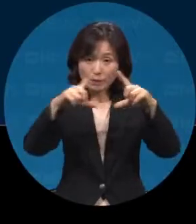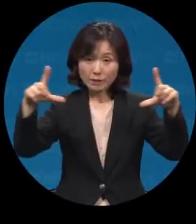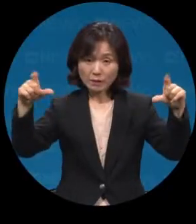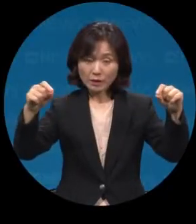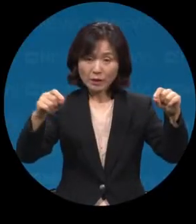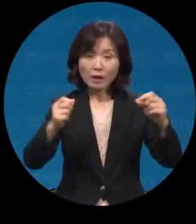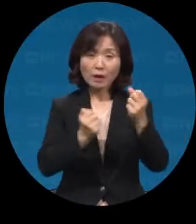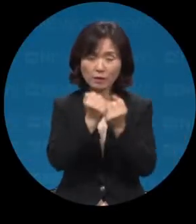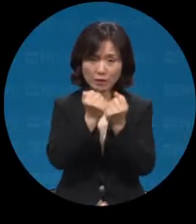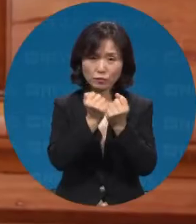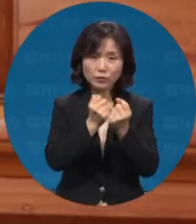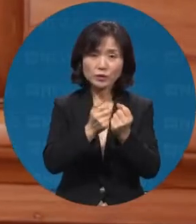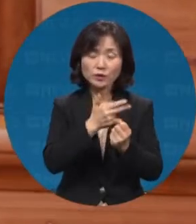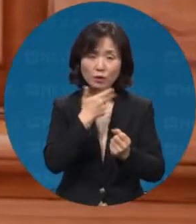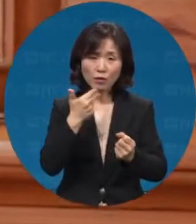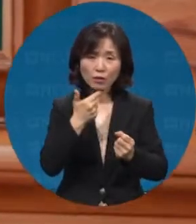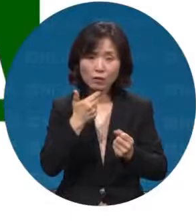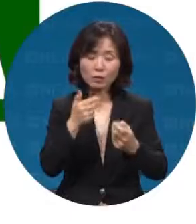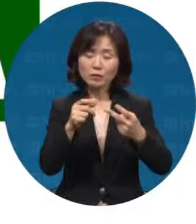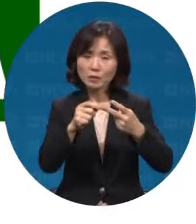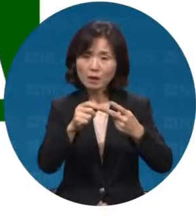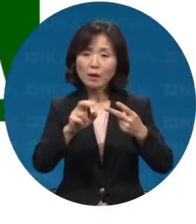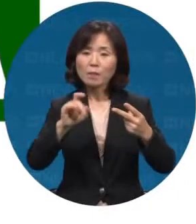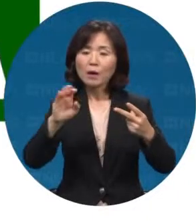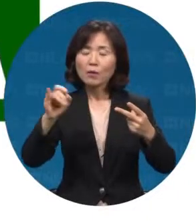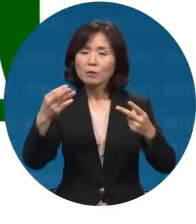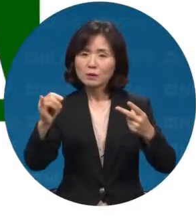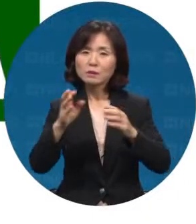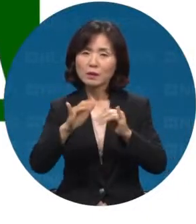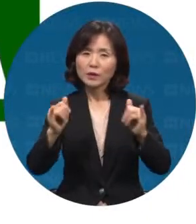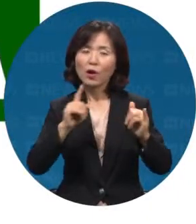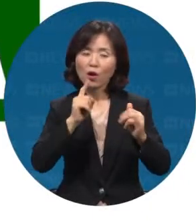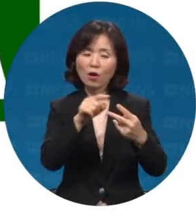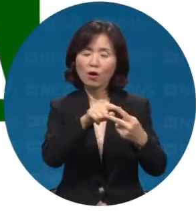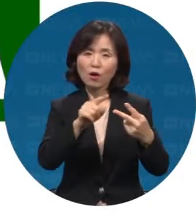영어 이외의 언어는 바로 마오리 사람들의 언어입니다.